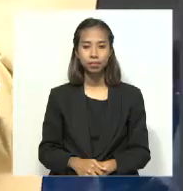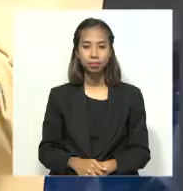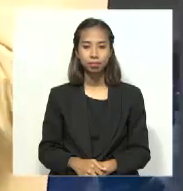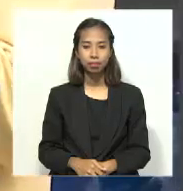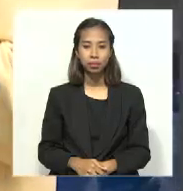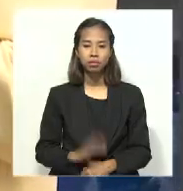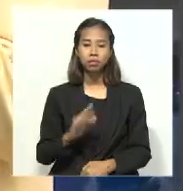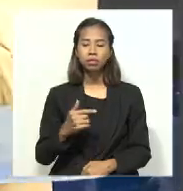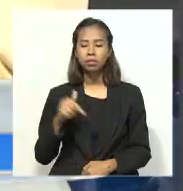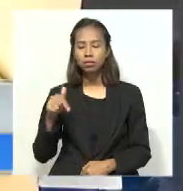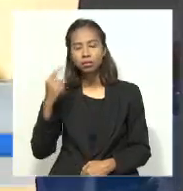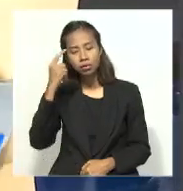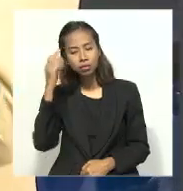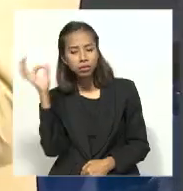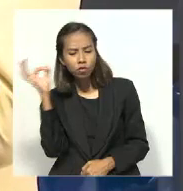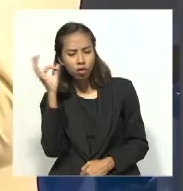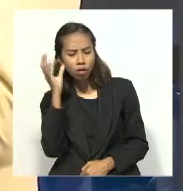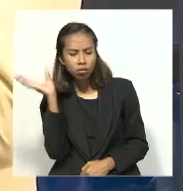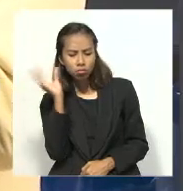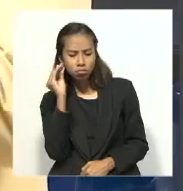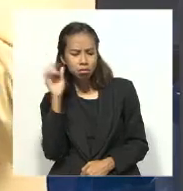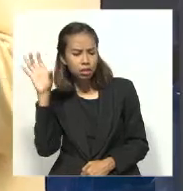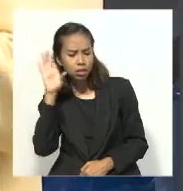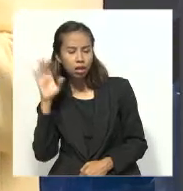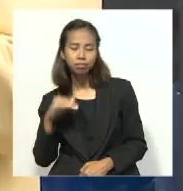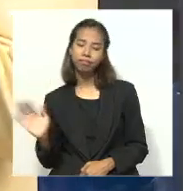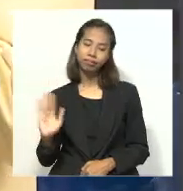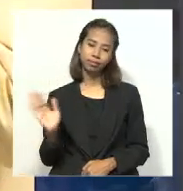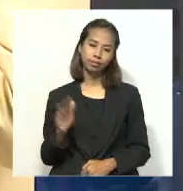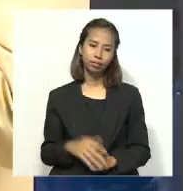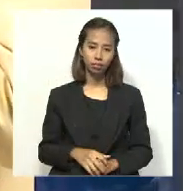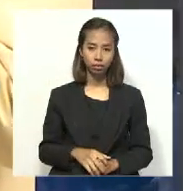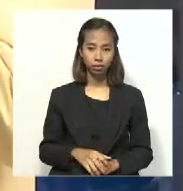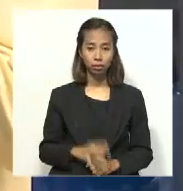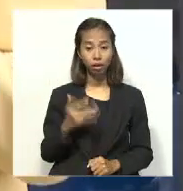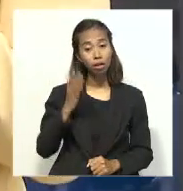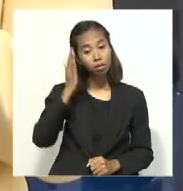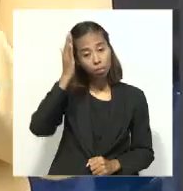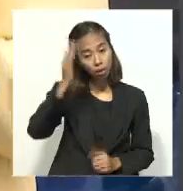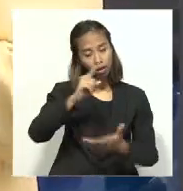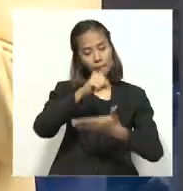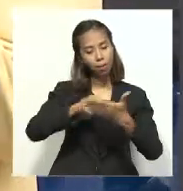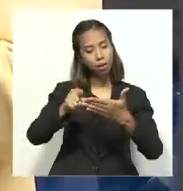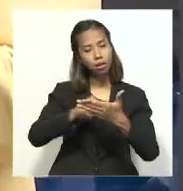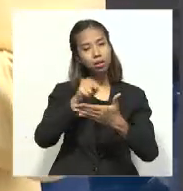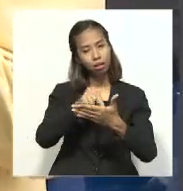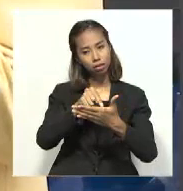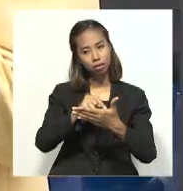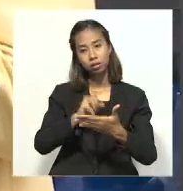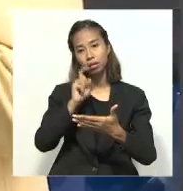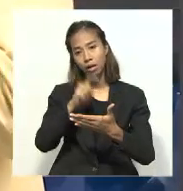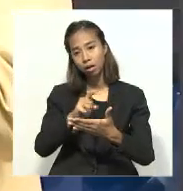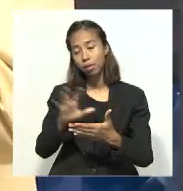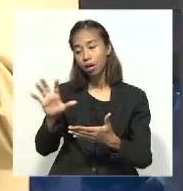นะเพราะฉะนั้นอย่าไปเชื่อเขาไอ้ที่ว่าจะทำแล้วมีทำโน่นถามเขานะเวลาเขาจะต่อไปจะเลือกตั้งเขาจะทำนี่ทำโน่นให้ถามเอาเงินมาจากไหนเ